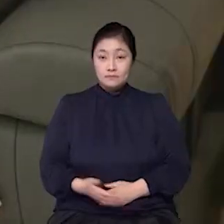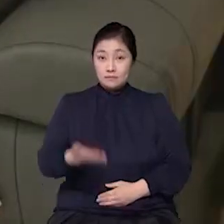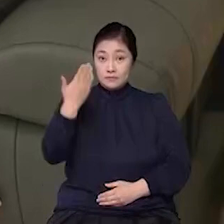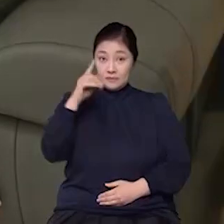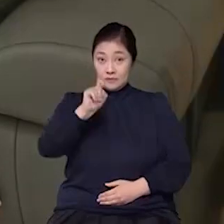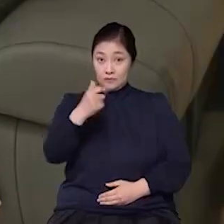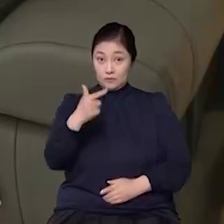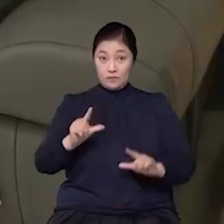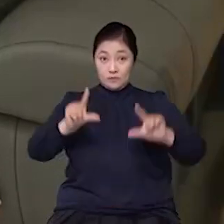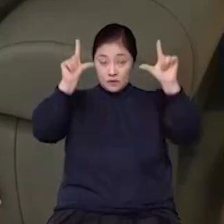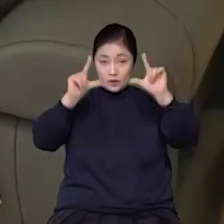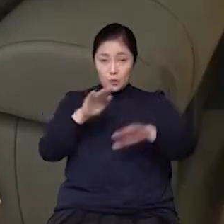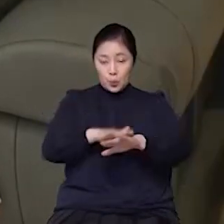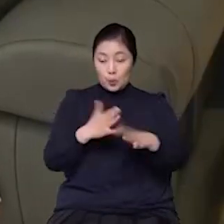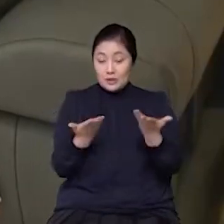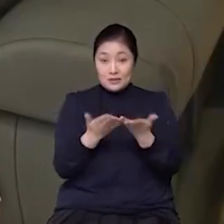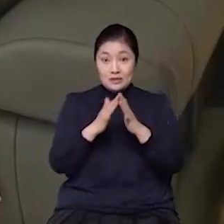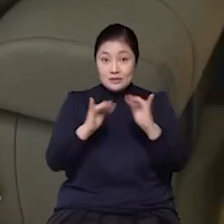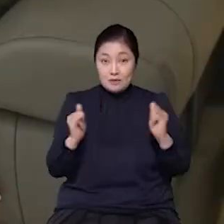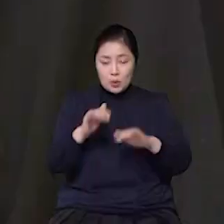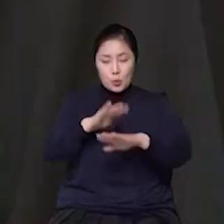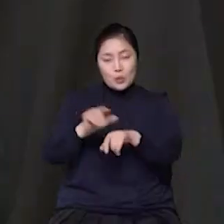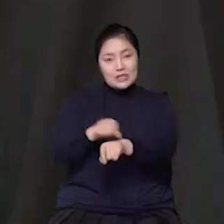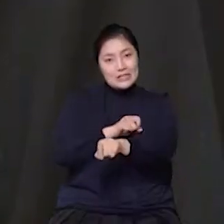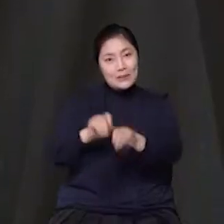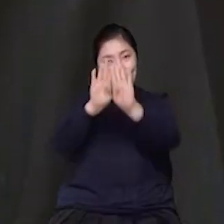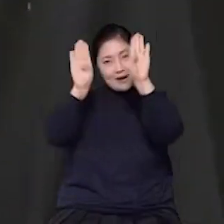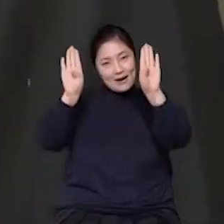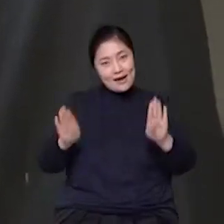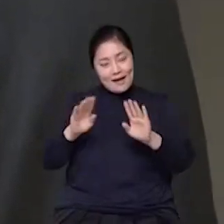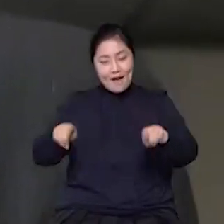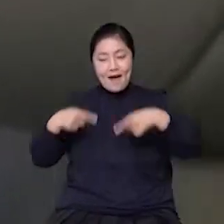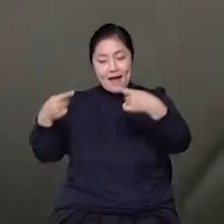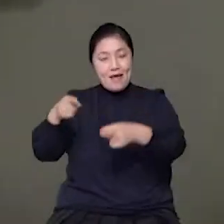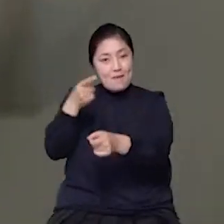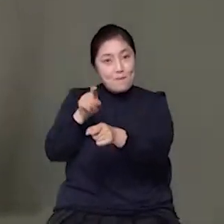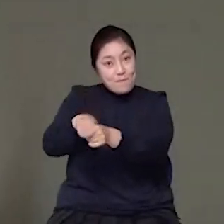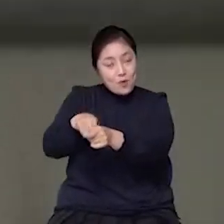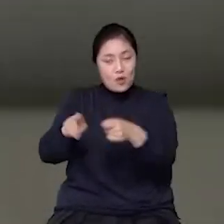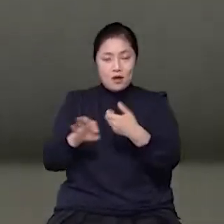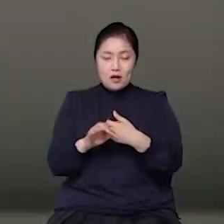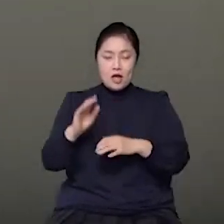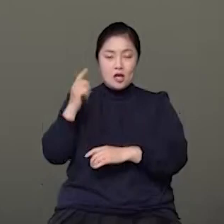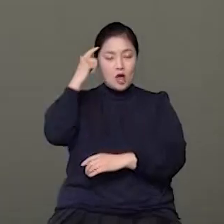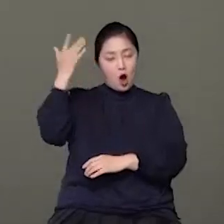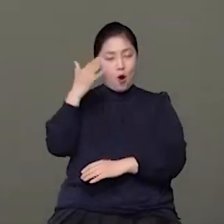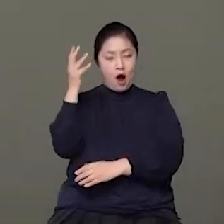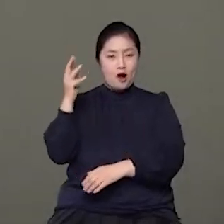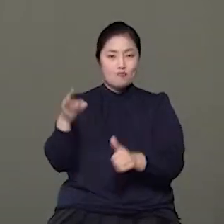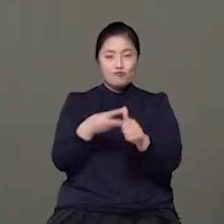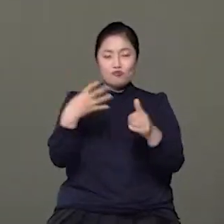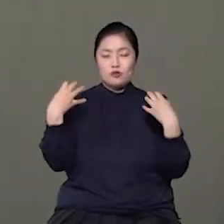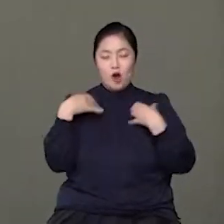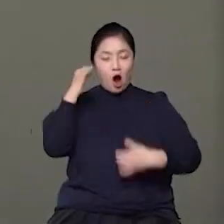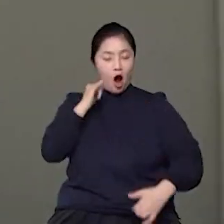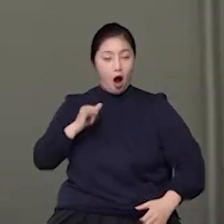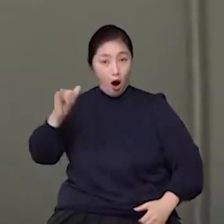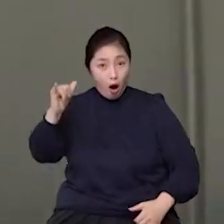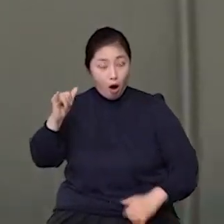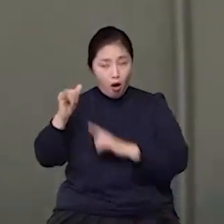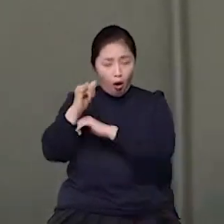지난 16일 농업인 김모 씨는 농특산물 박람회에 참가하기 위해 영광군청 공무원에게 문의전화를